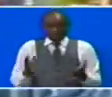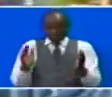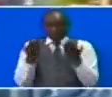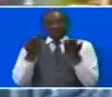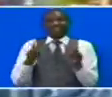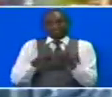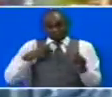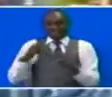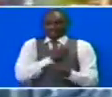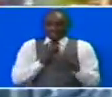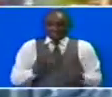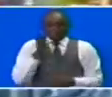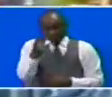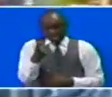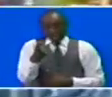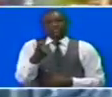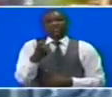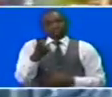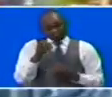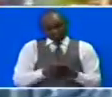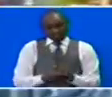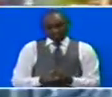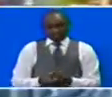wa Makueni, Mutula Kilonzo Junior.